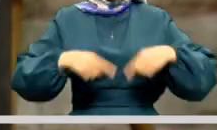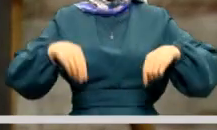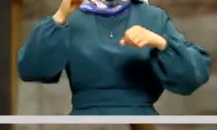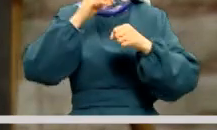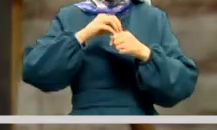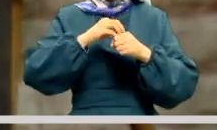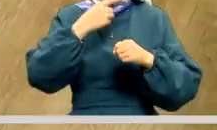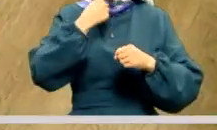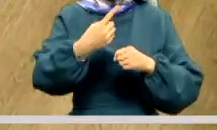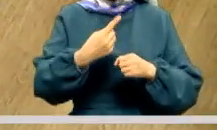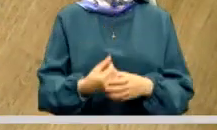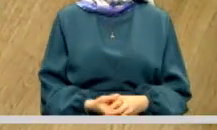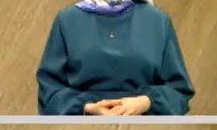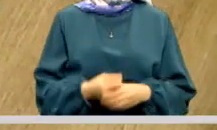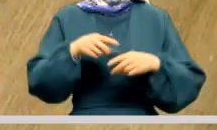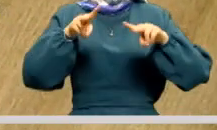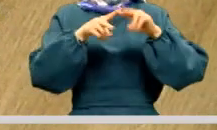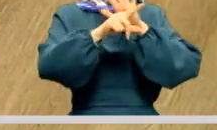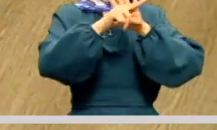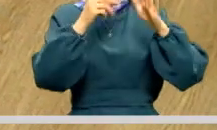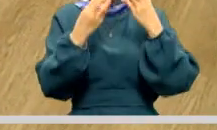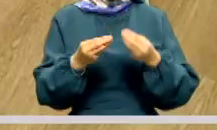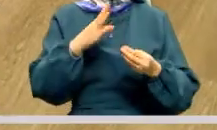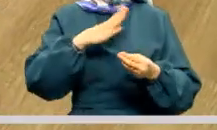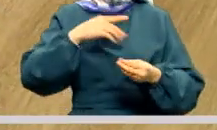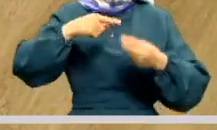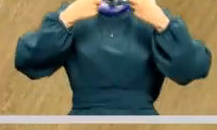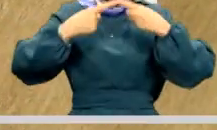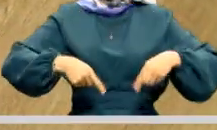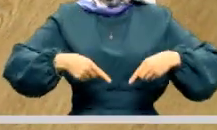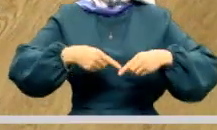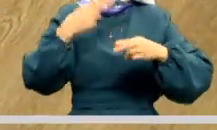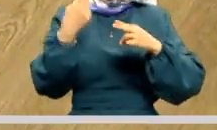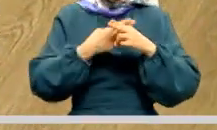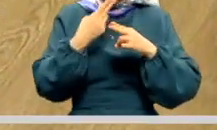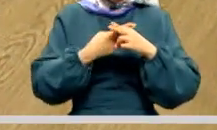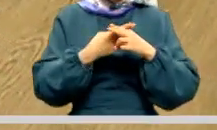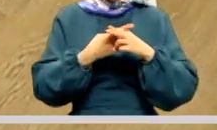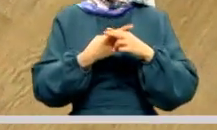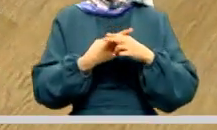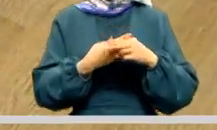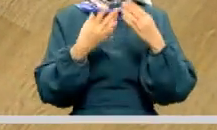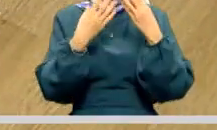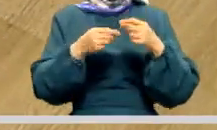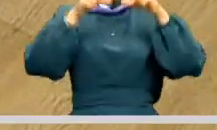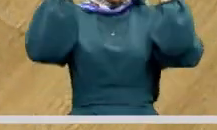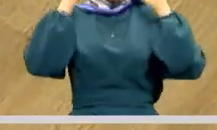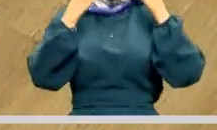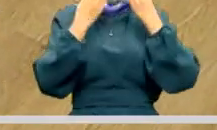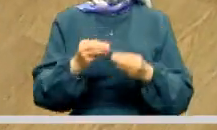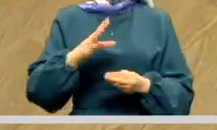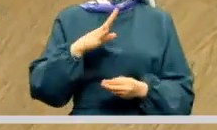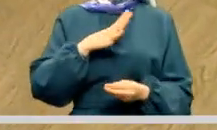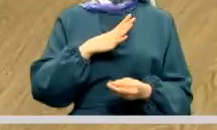mülk suresinde geçer Tam da bu aslında imtihan deneme ve sor mutluluğu beraberinde getiren bir şey Dolayısıyla